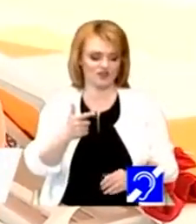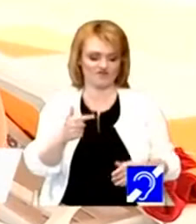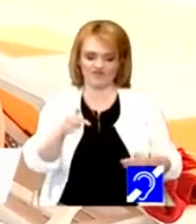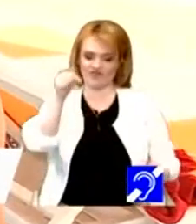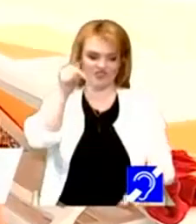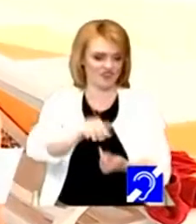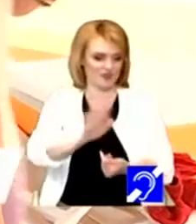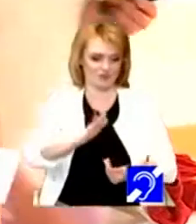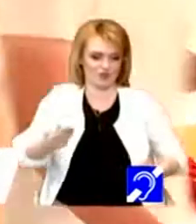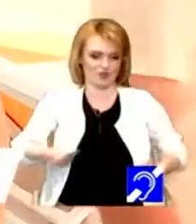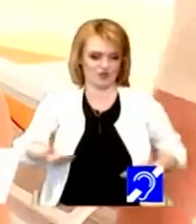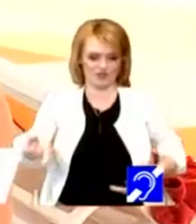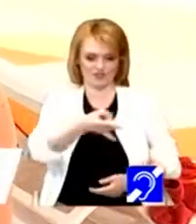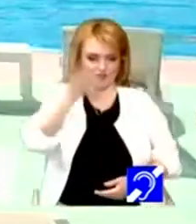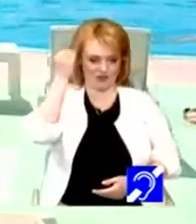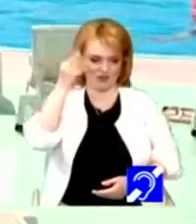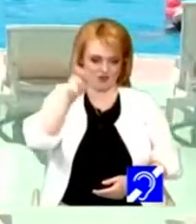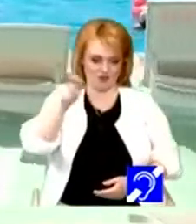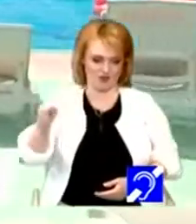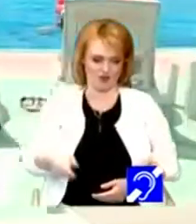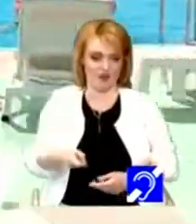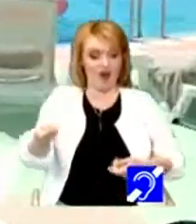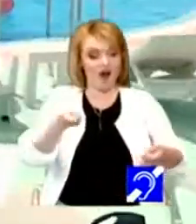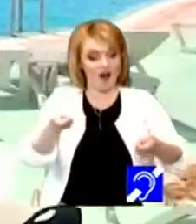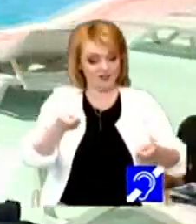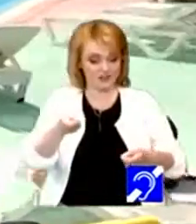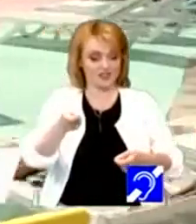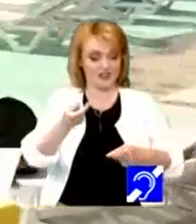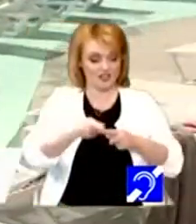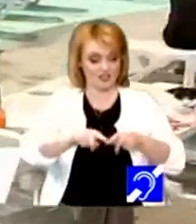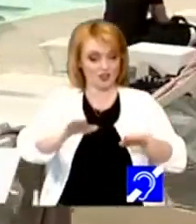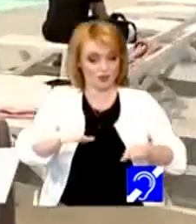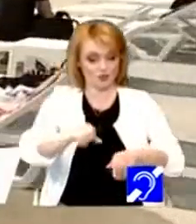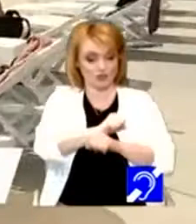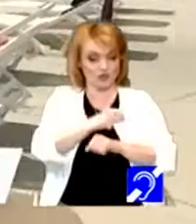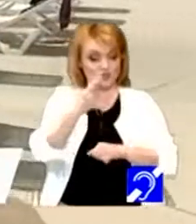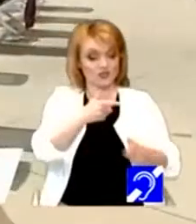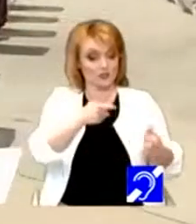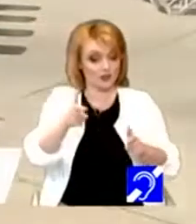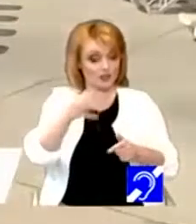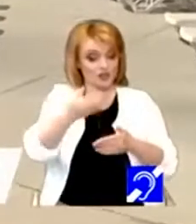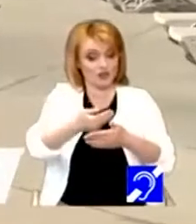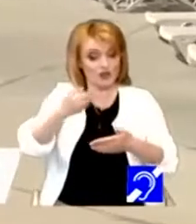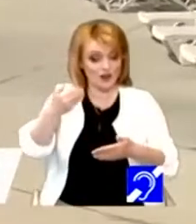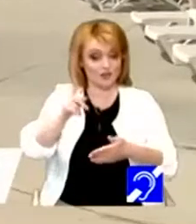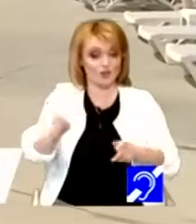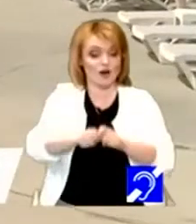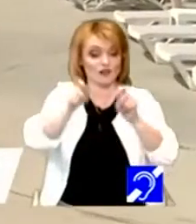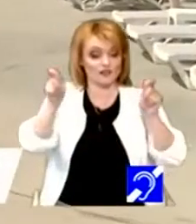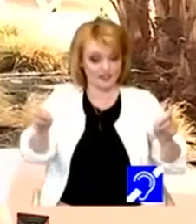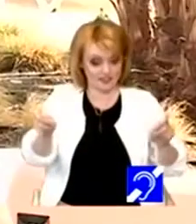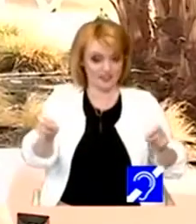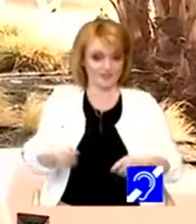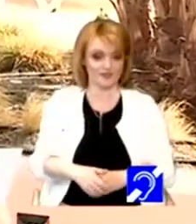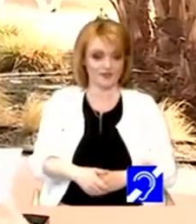уровень, как бы, ценовая политика не для Молдовы. Administratorii aquaparcului ne-au spus că s-au pregătit din timp pentru deschiderea